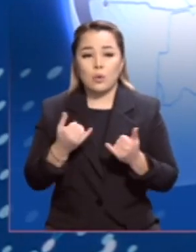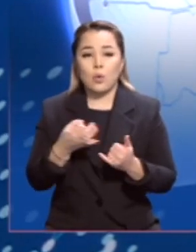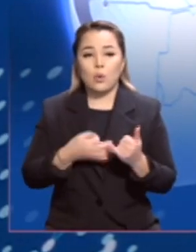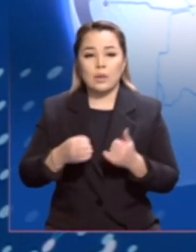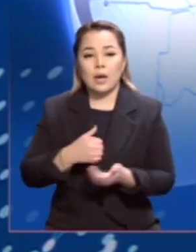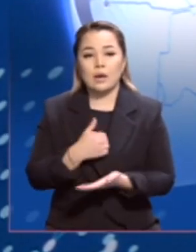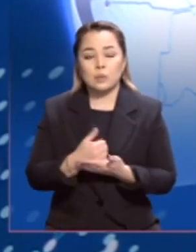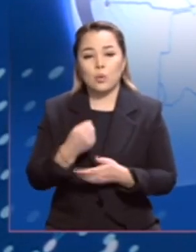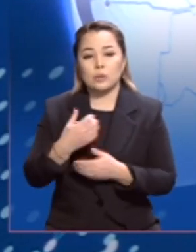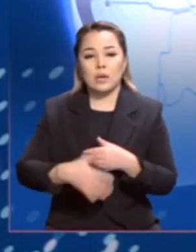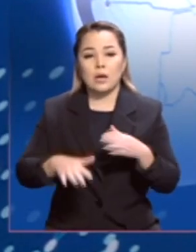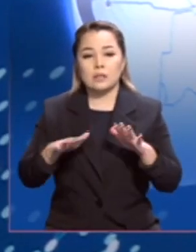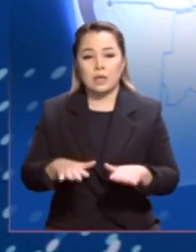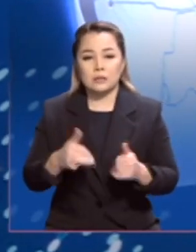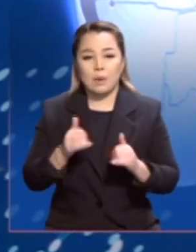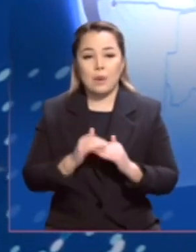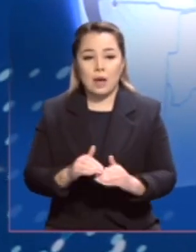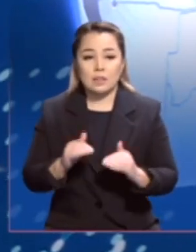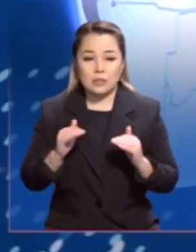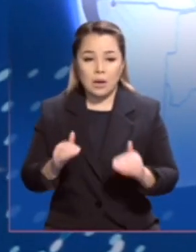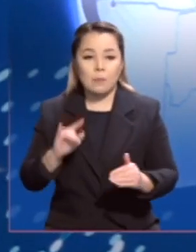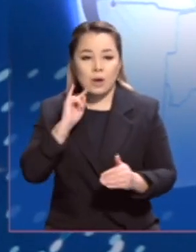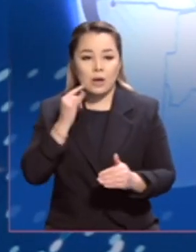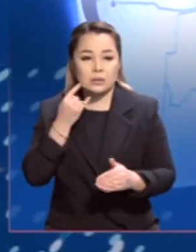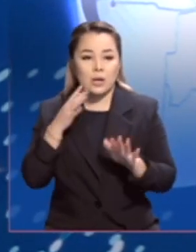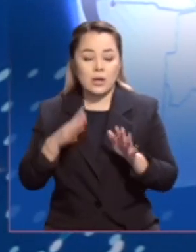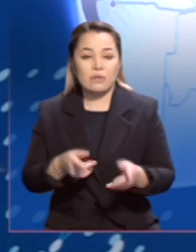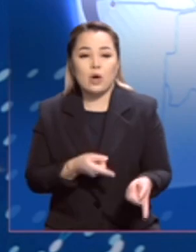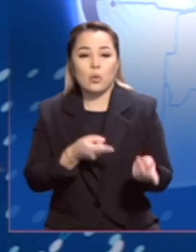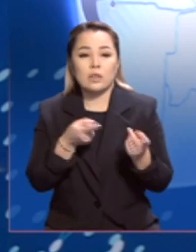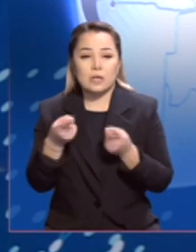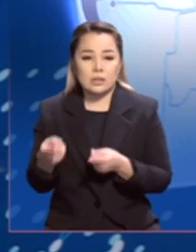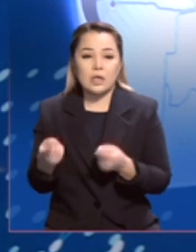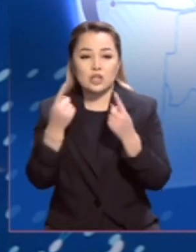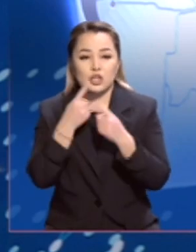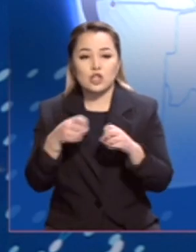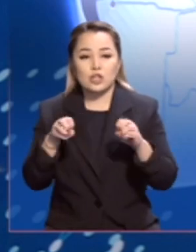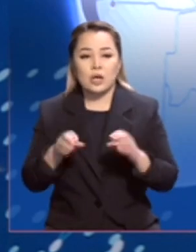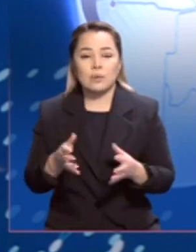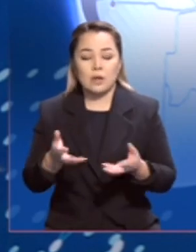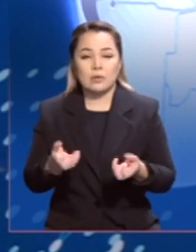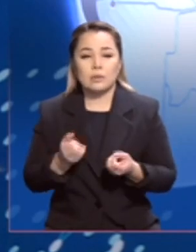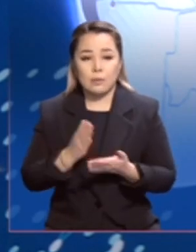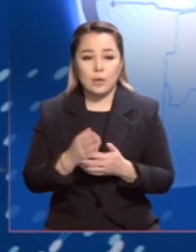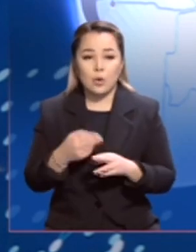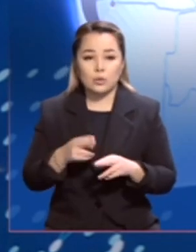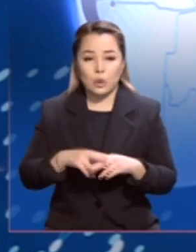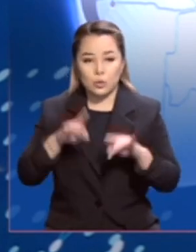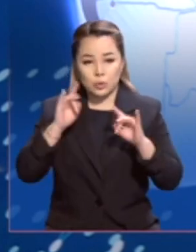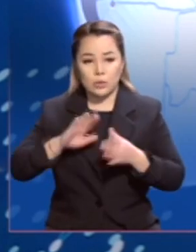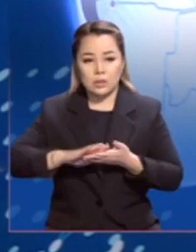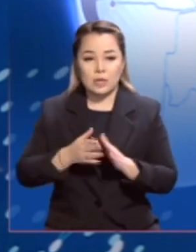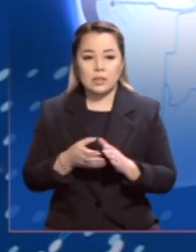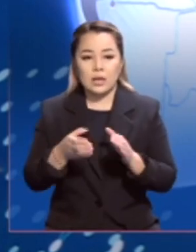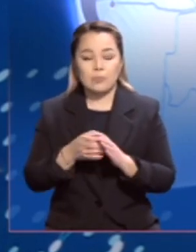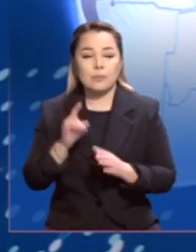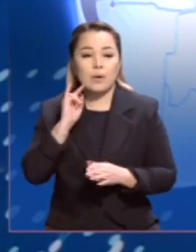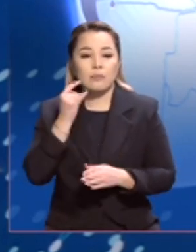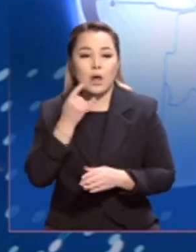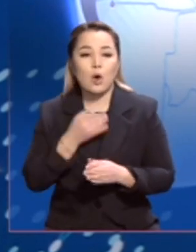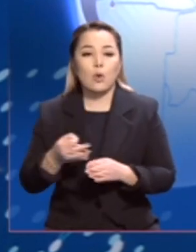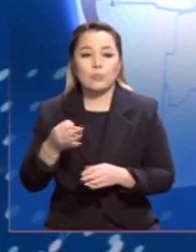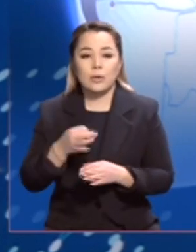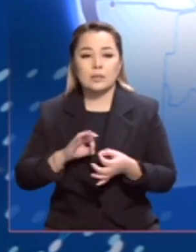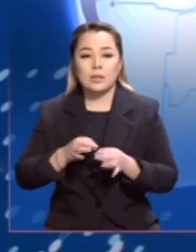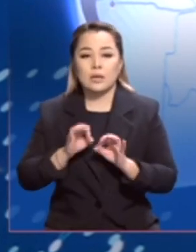Облыс әкімі орталықта жатқан балаларды Павлодарға эвакуациялау туралы шешім қабылдаған. Төтенше жағдай туралы Павлодар